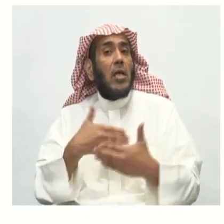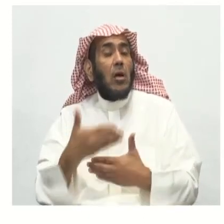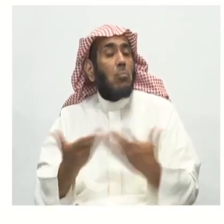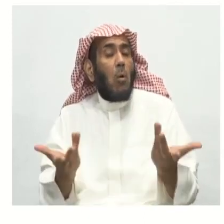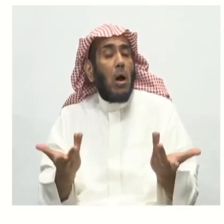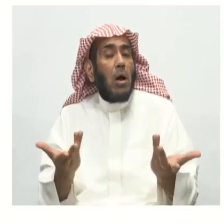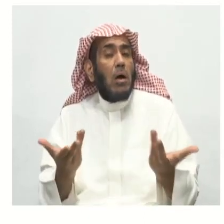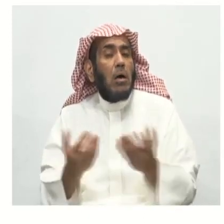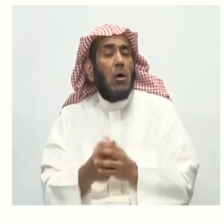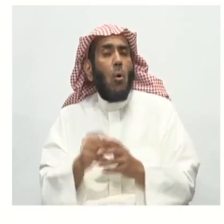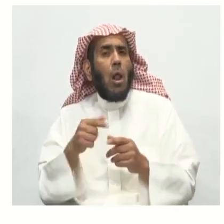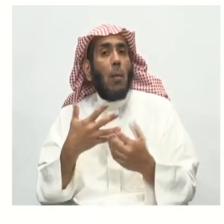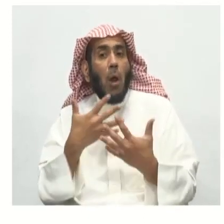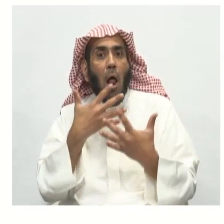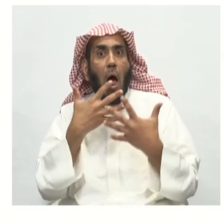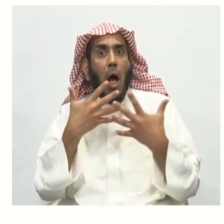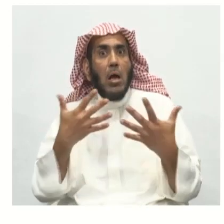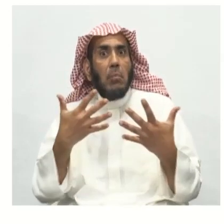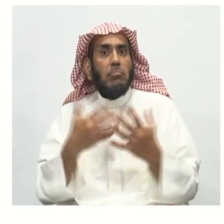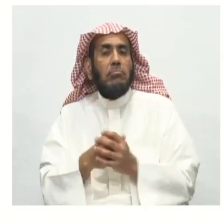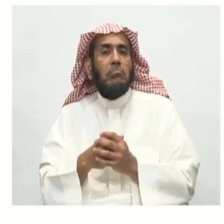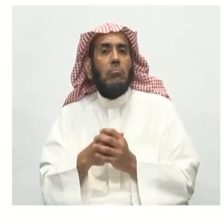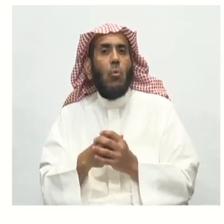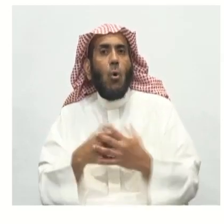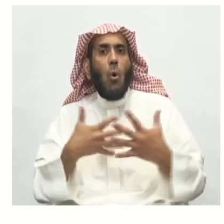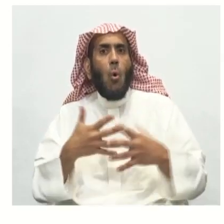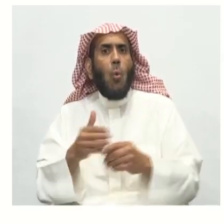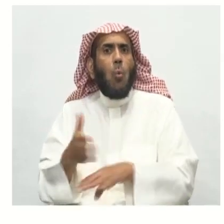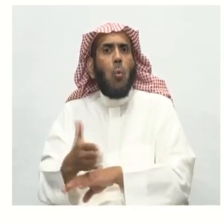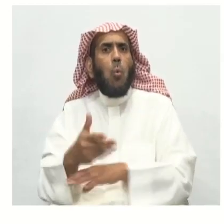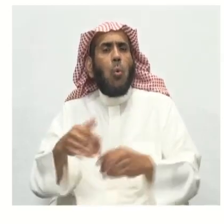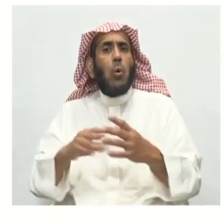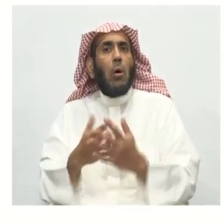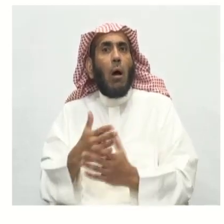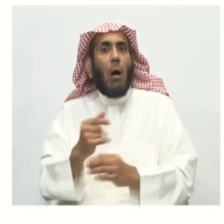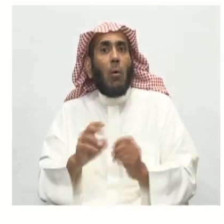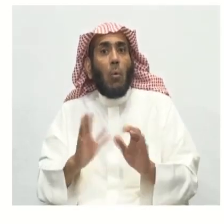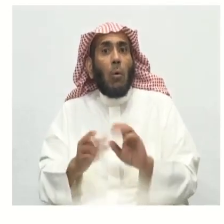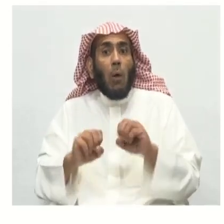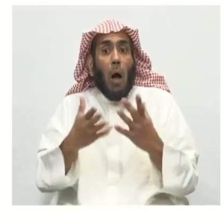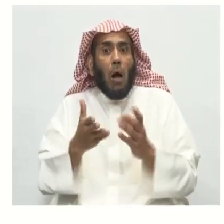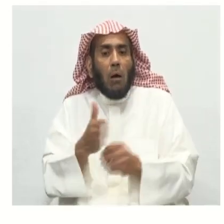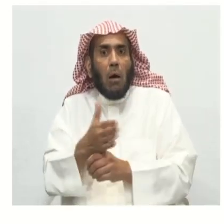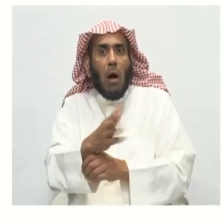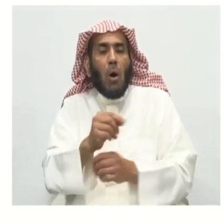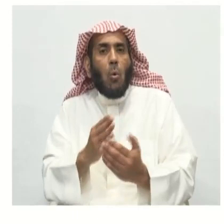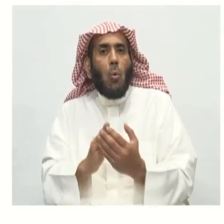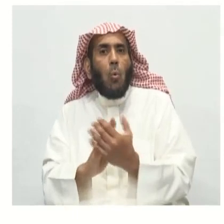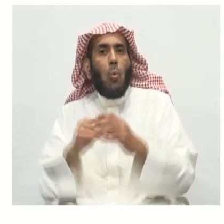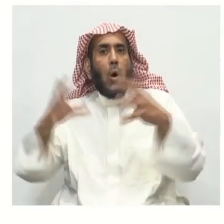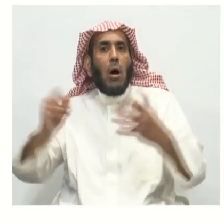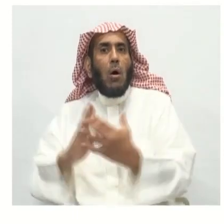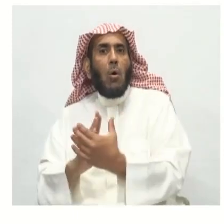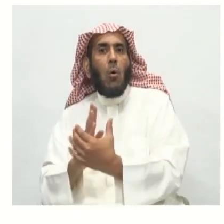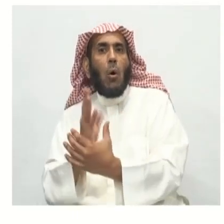وهذا الامر العجيب فاضطرب الحوت اعادت اليه الحياه مره اخرى وخرج من